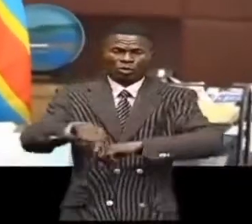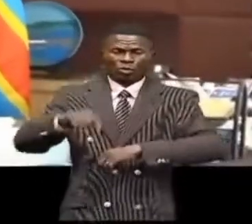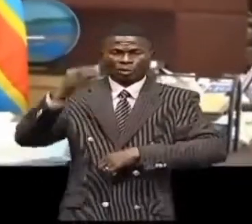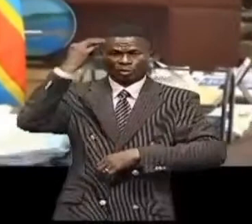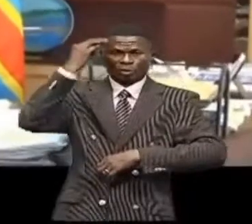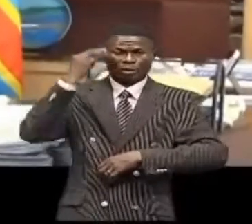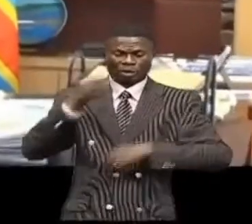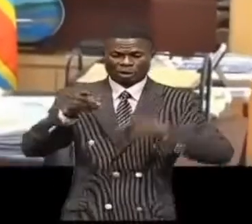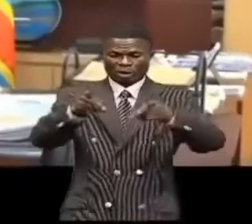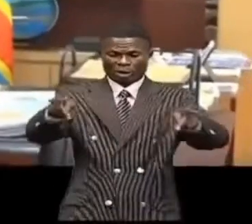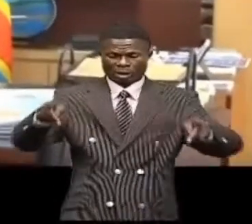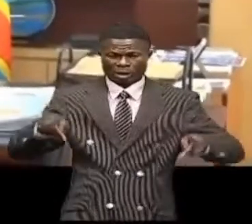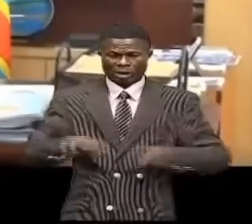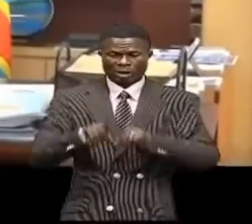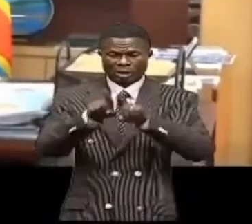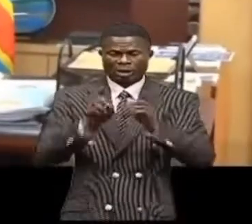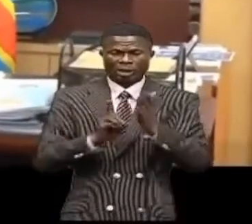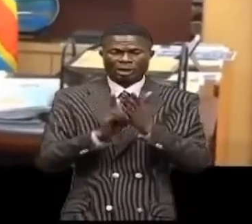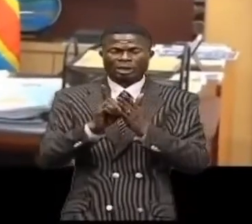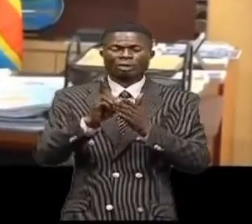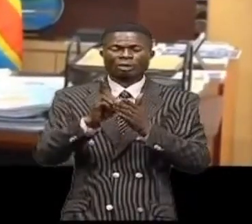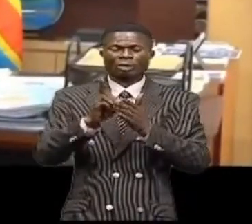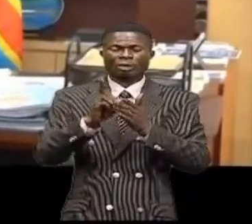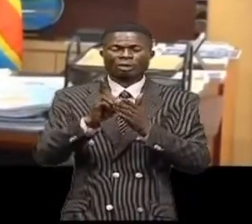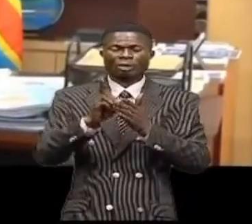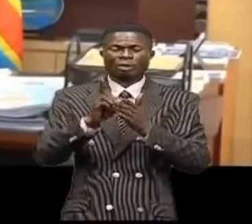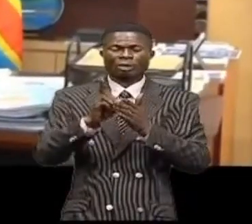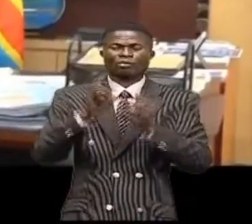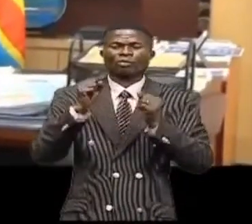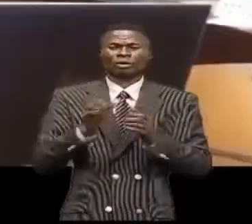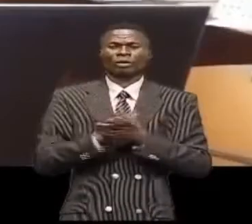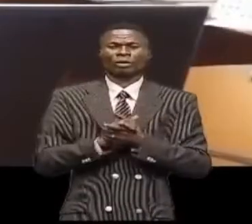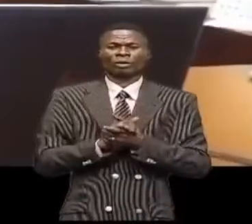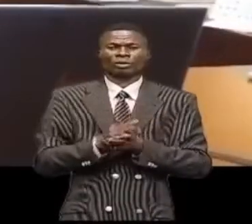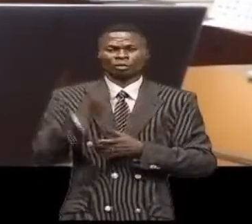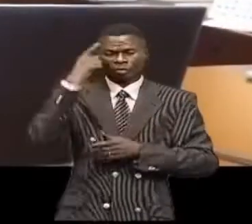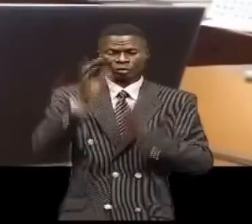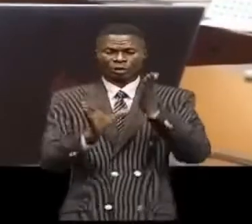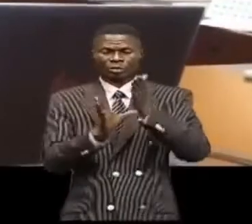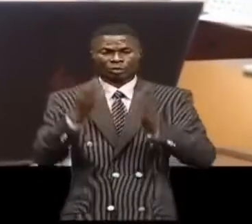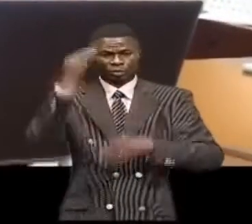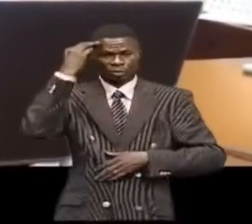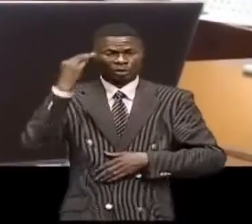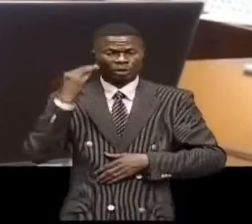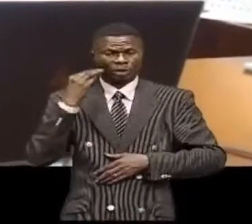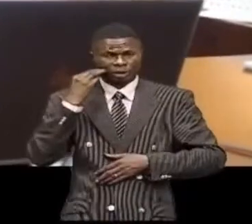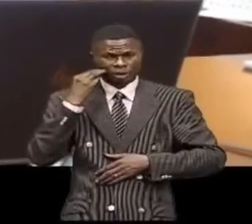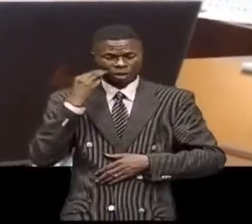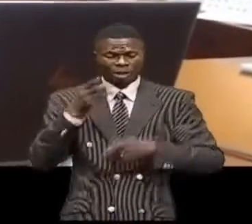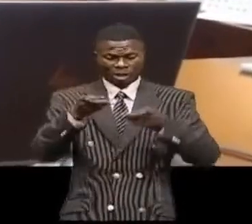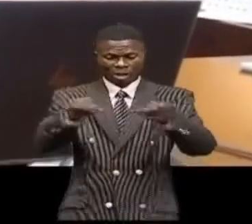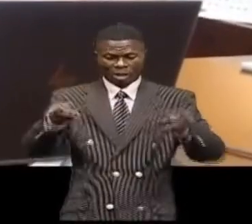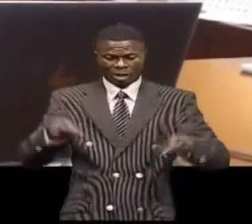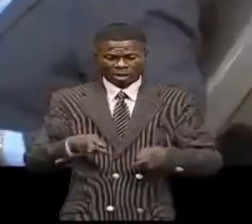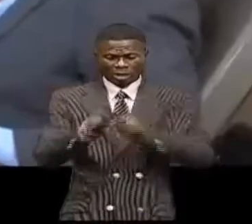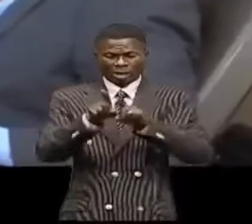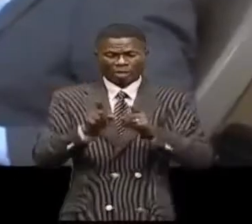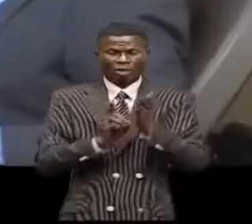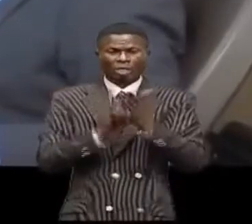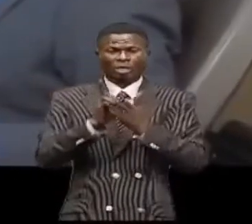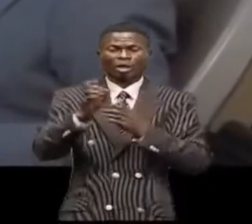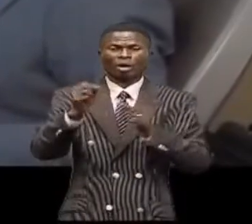de l'Environnement et Développement durable. Pour la vice-première ministre, ministre de l'Environnement et Développement